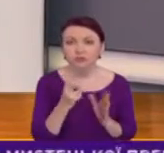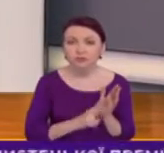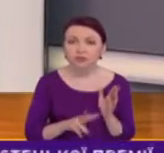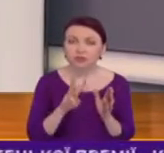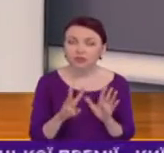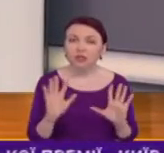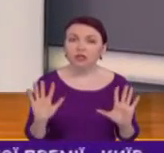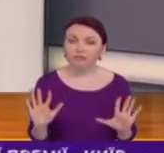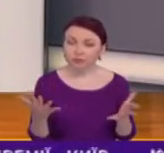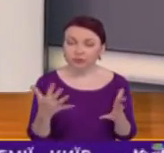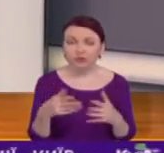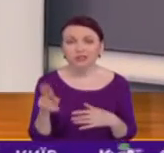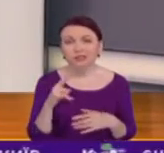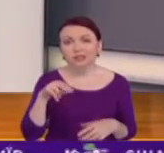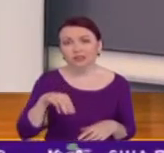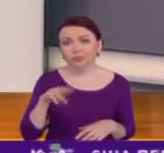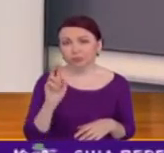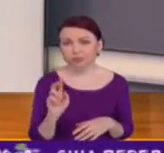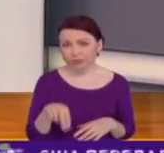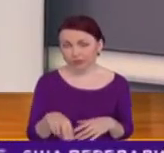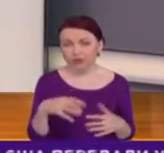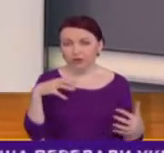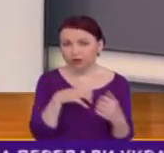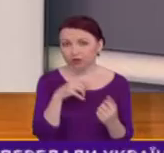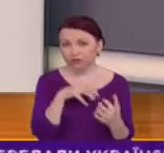273 випадки дорожньо-транспортної пригоди. Угу.